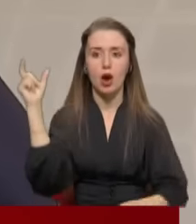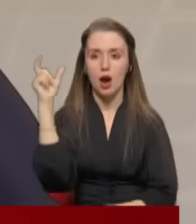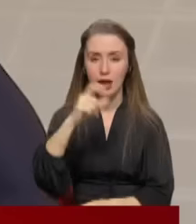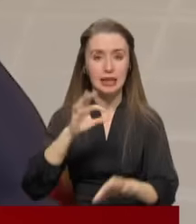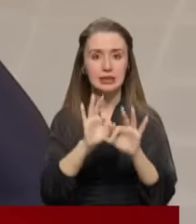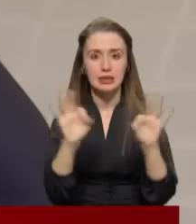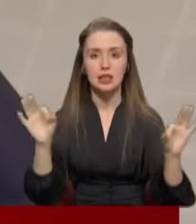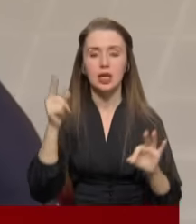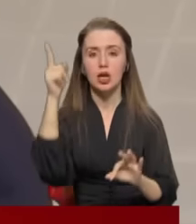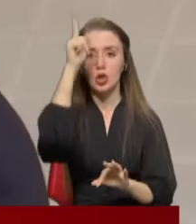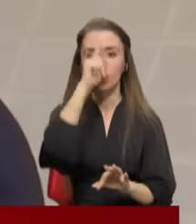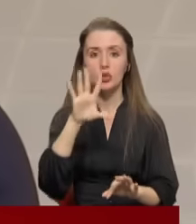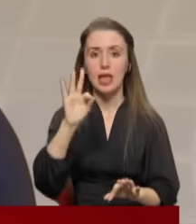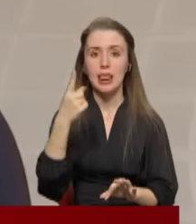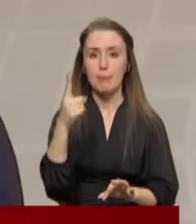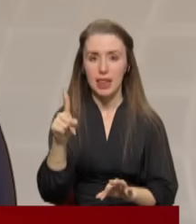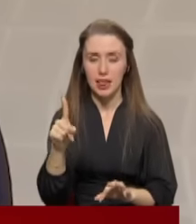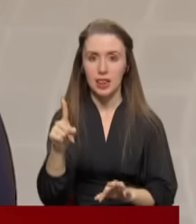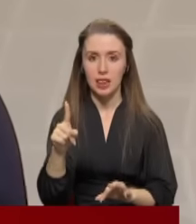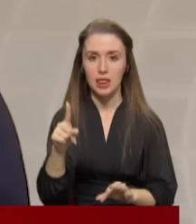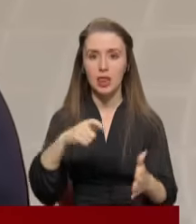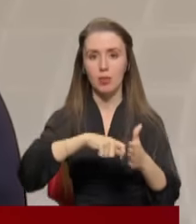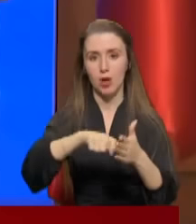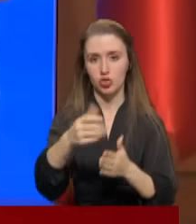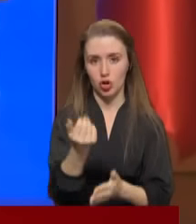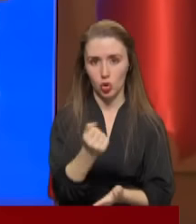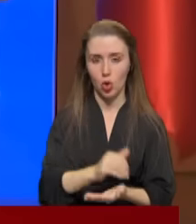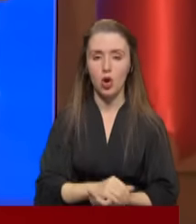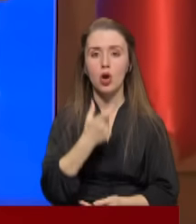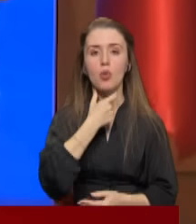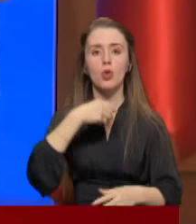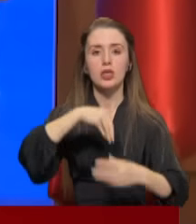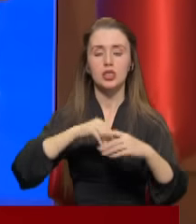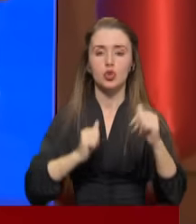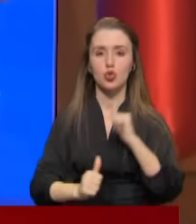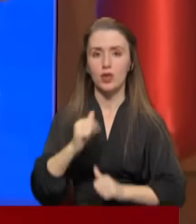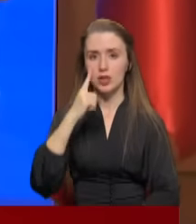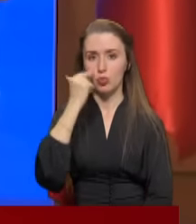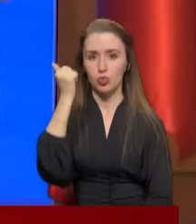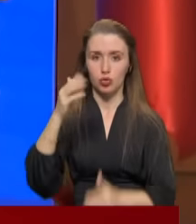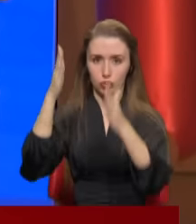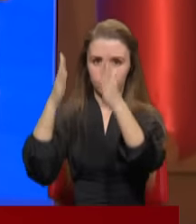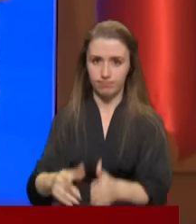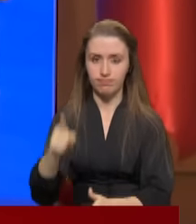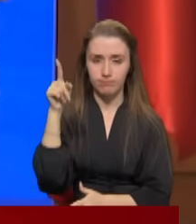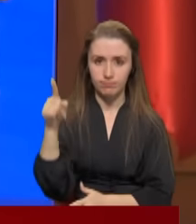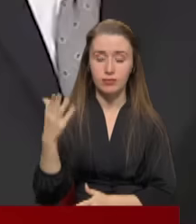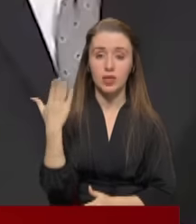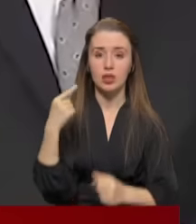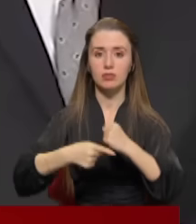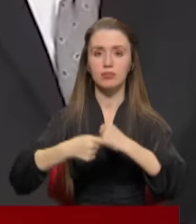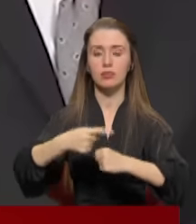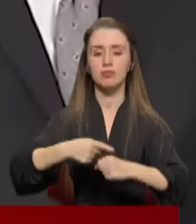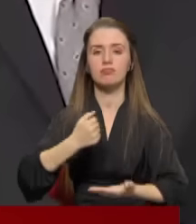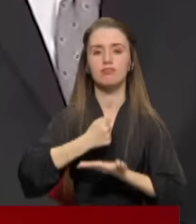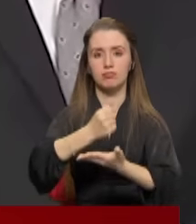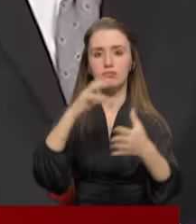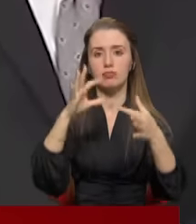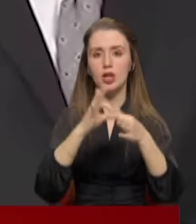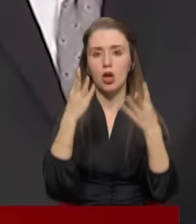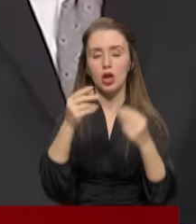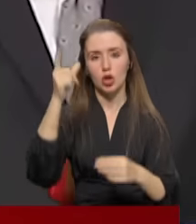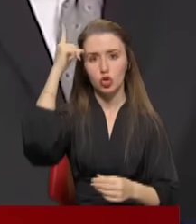net 150 bin lira ücret alıyor. Boğaziçi Üniversitesi Rektörü Mehmet Naci İnci geçen hafta Varlık Fonu